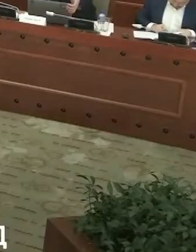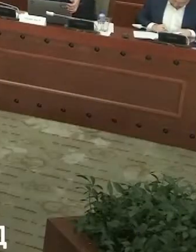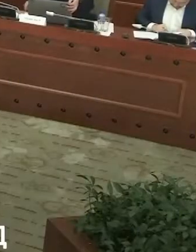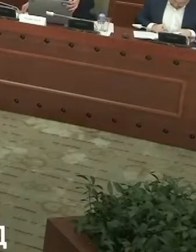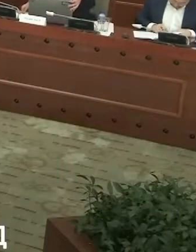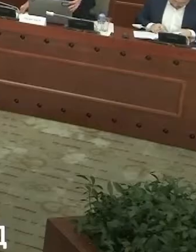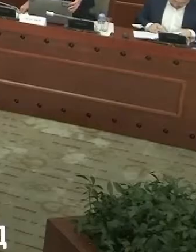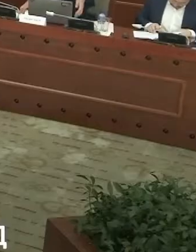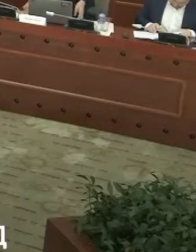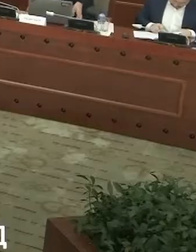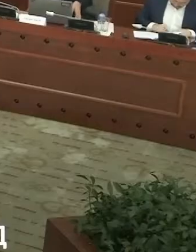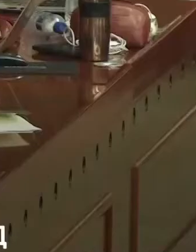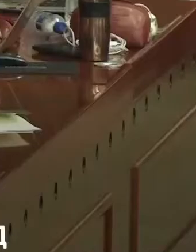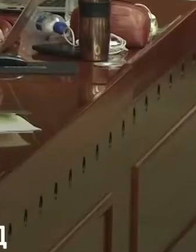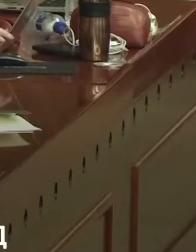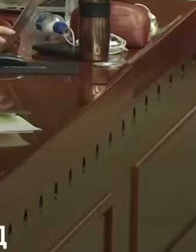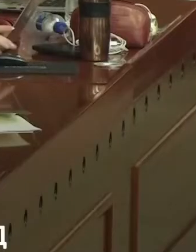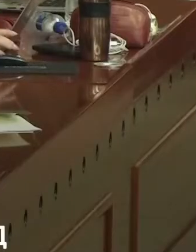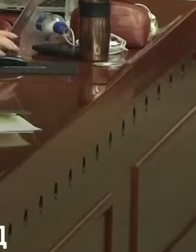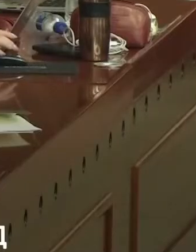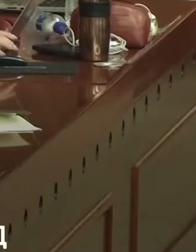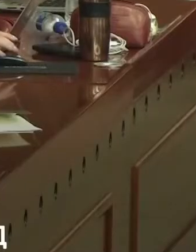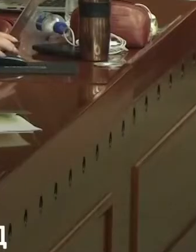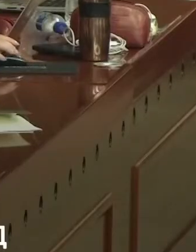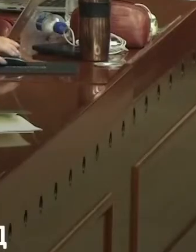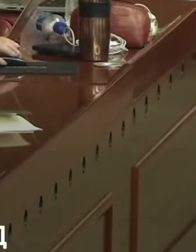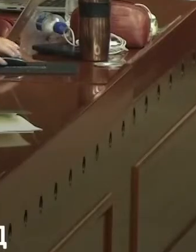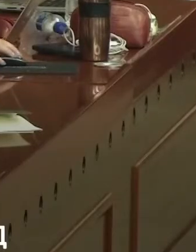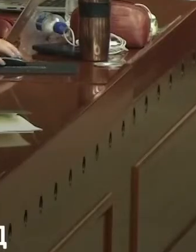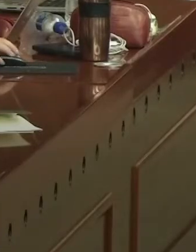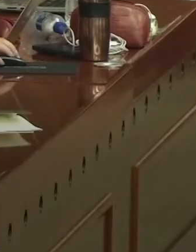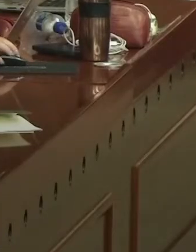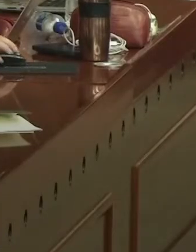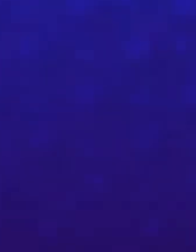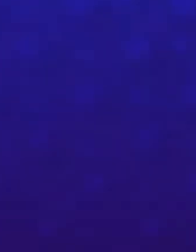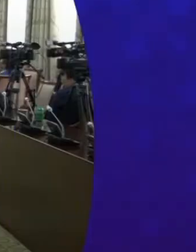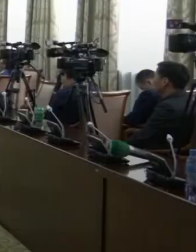Улс төрийн намын тухай хуулийн төсөлд улс их хурлын суудлаг намууд шүүмжлэлтэй хандаж байна.